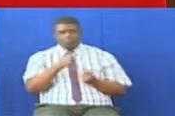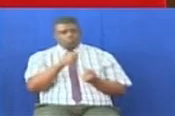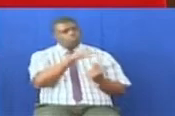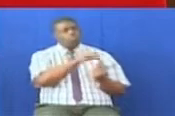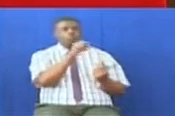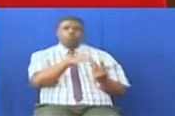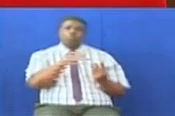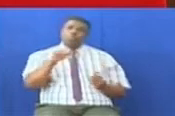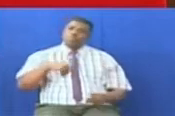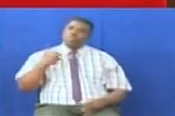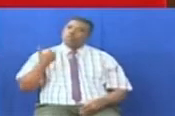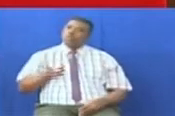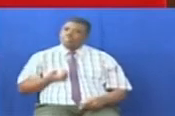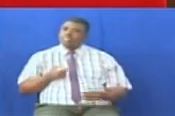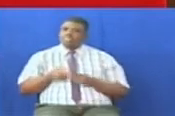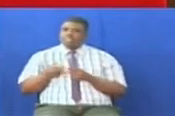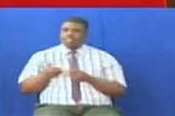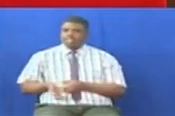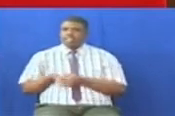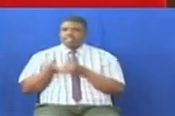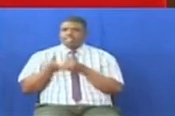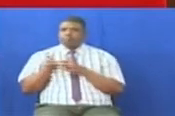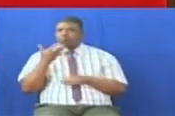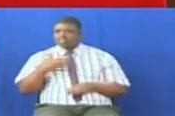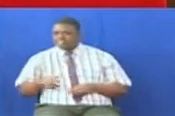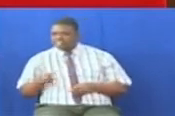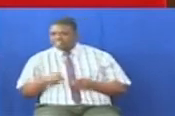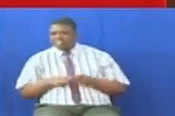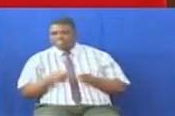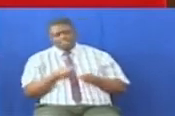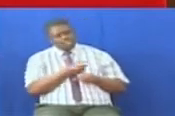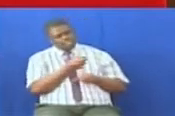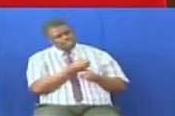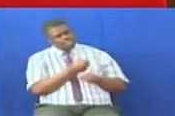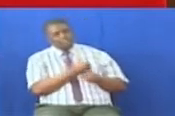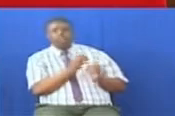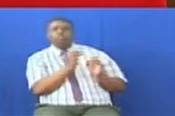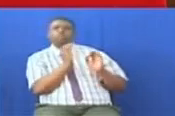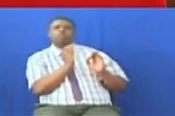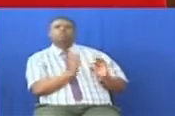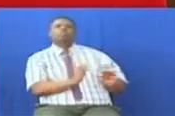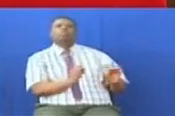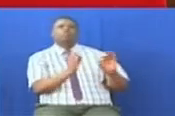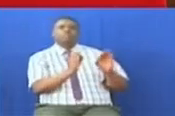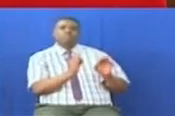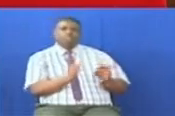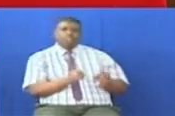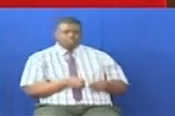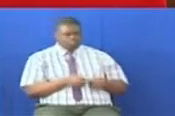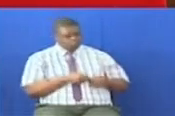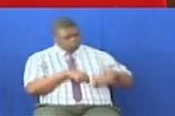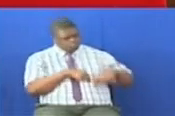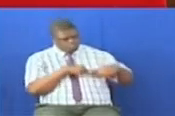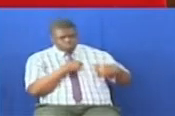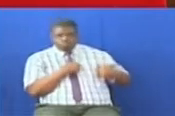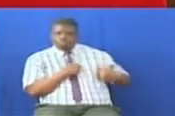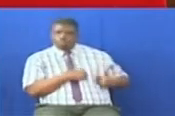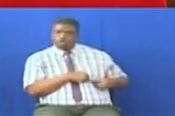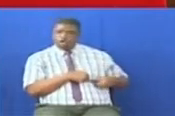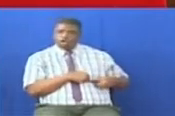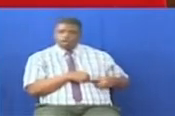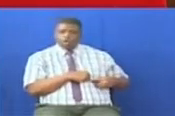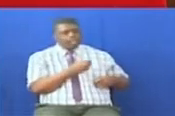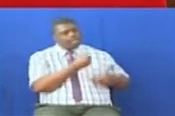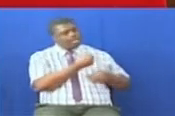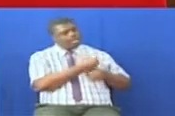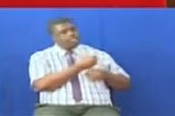wanawake, manaibu mawaziri, manaibu, wamefanya kazi nzuri sana. Mimi niwape moyo kwamba waendelee kufanya kazi, kuchapa mzigo, sio